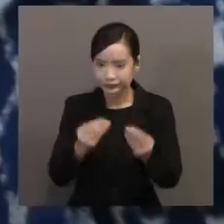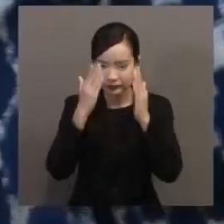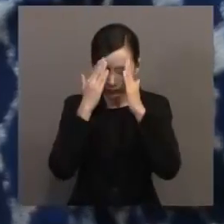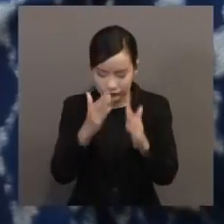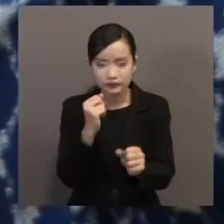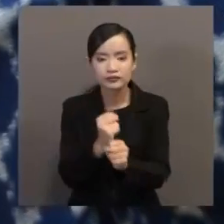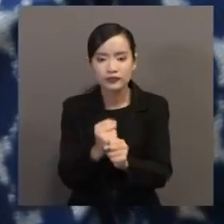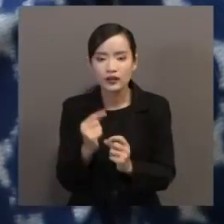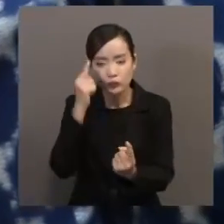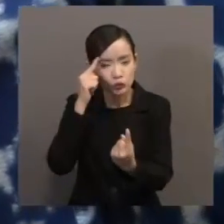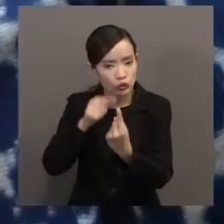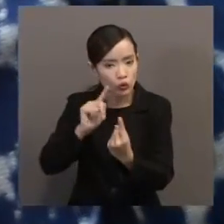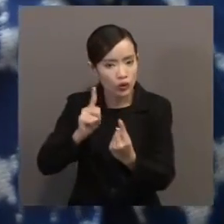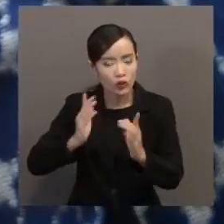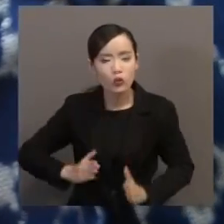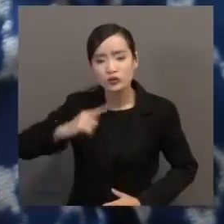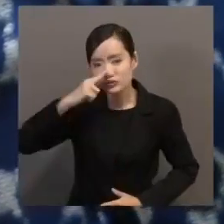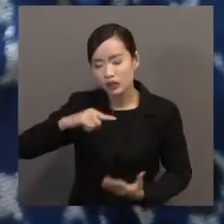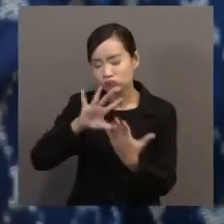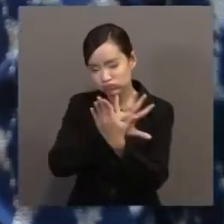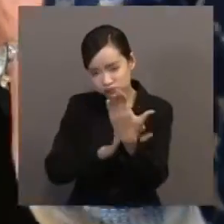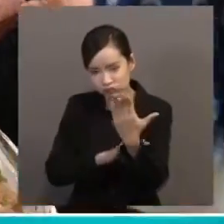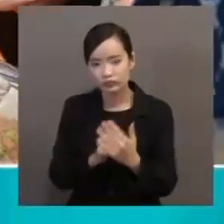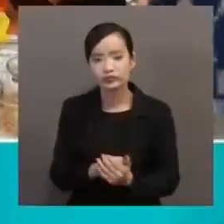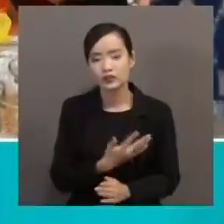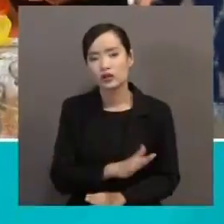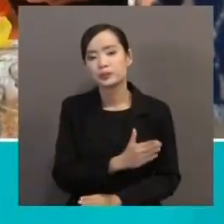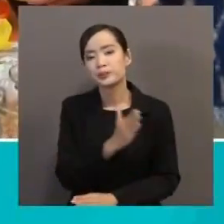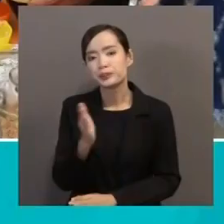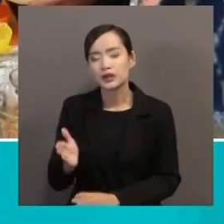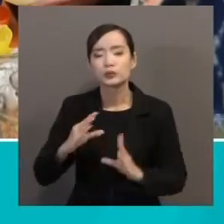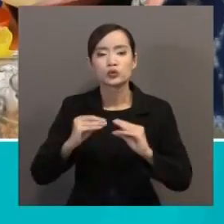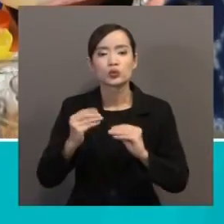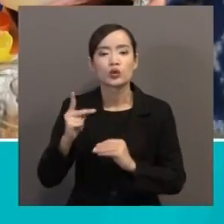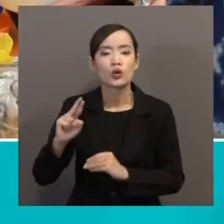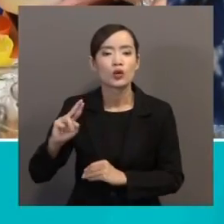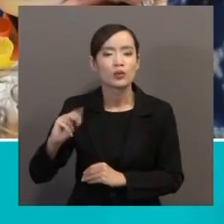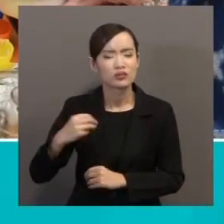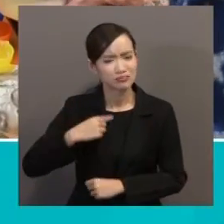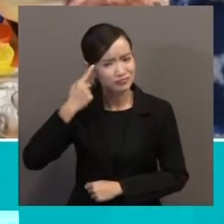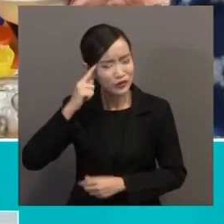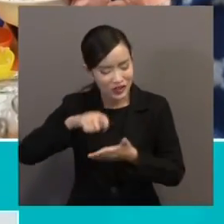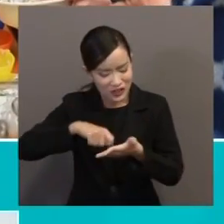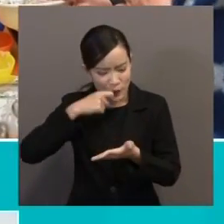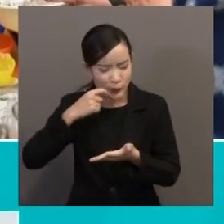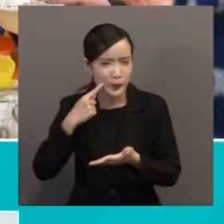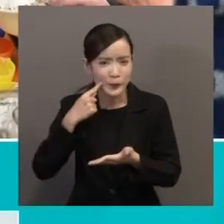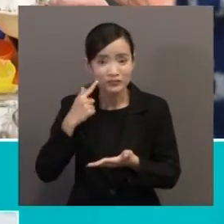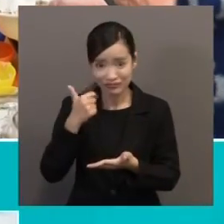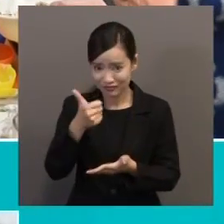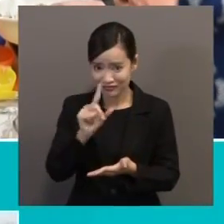ปเพื่อประชาชนของเราก่อนจะเดินเข้าไปห้องประชุมครม.นะคะไม่แน่ใจว่ารสชาติของลาบเป็ด 4.0 ฝีมือนายก